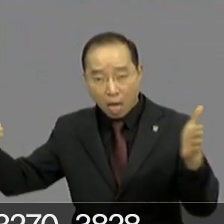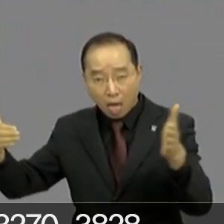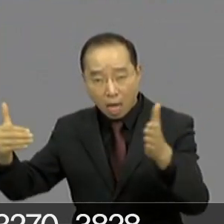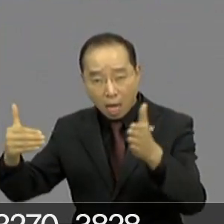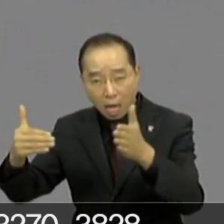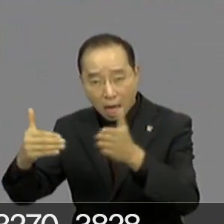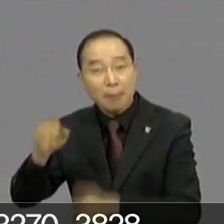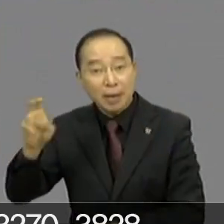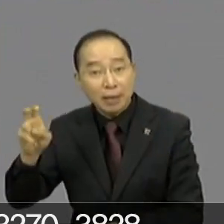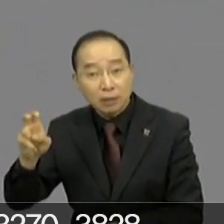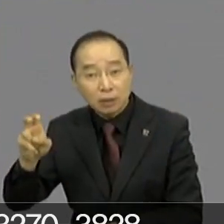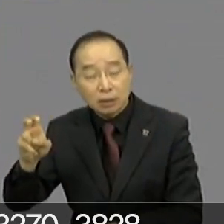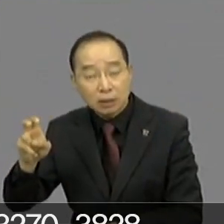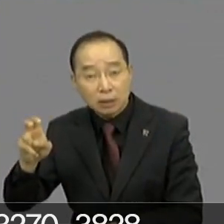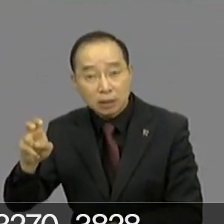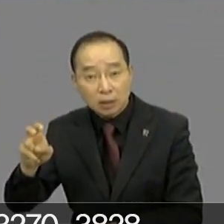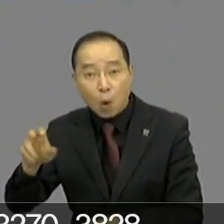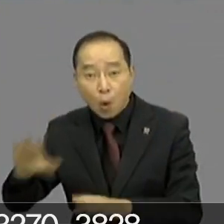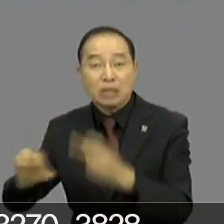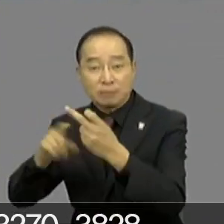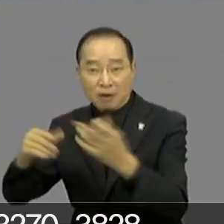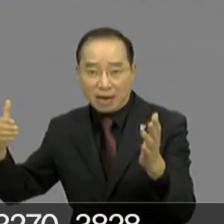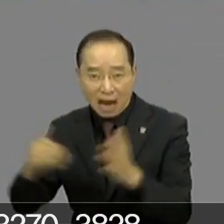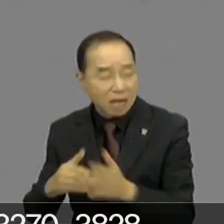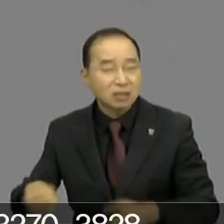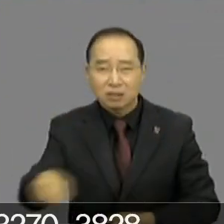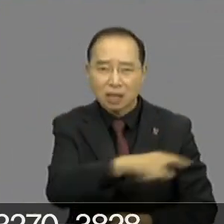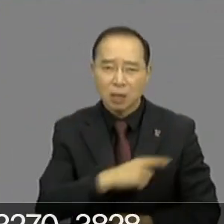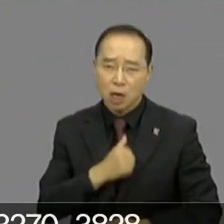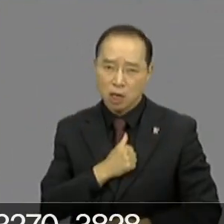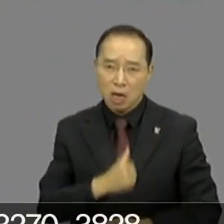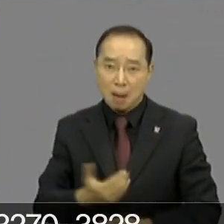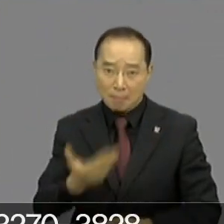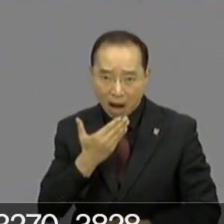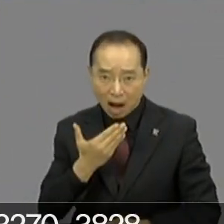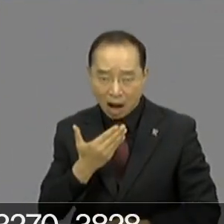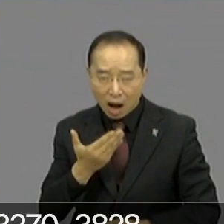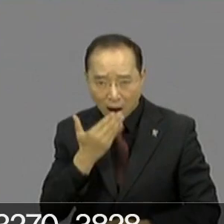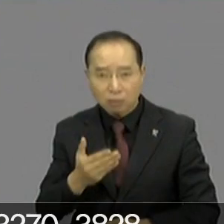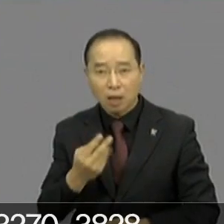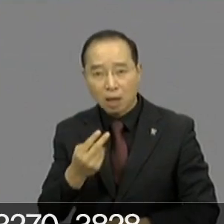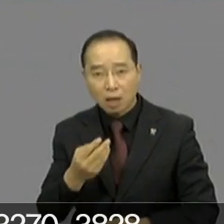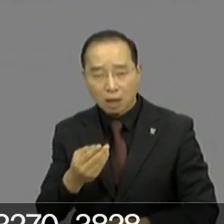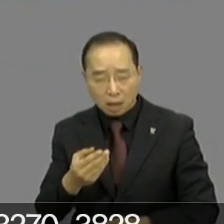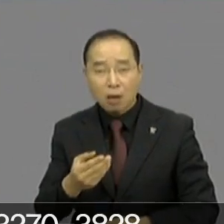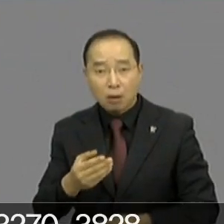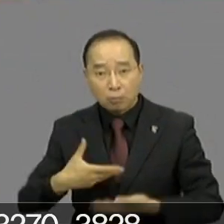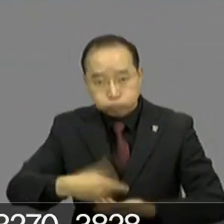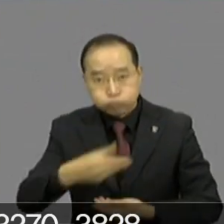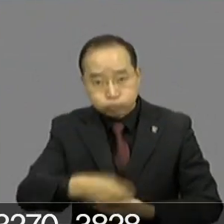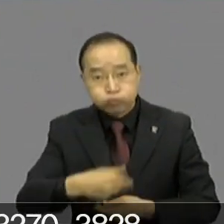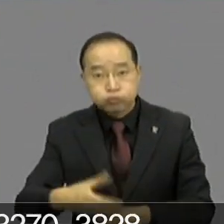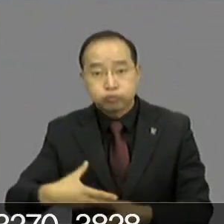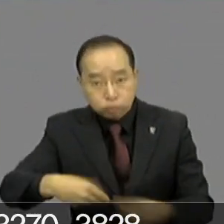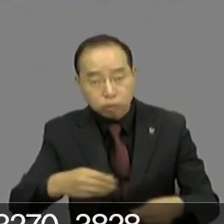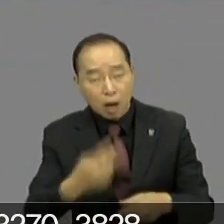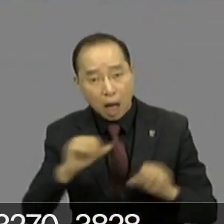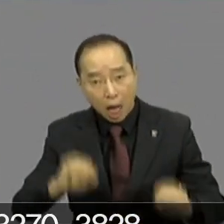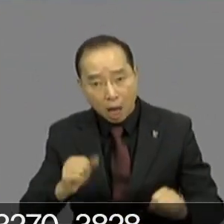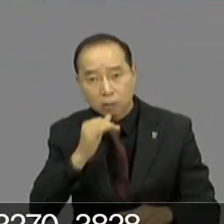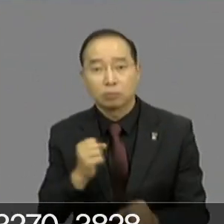버티게 해 드려야죠 뭐 당연히 그 정도에는 어 조금 좀 강력하게 저는 만약 남겨 부총리가